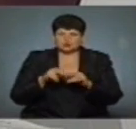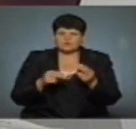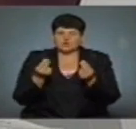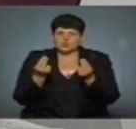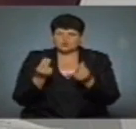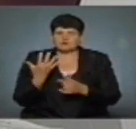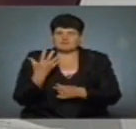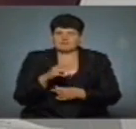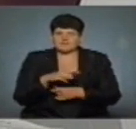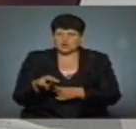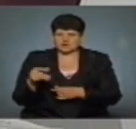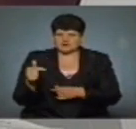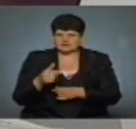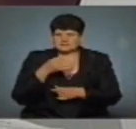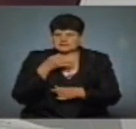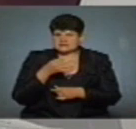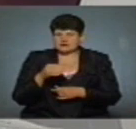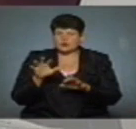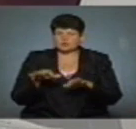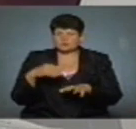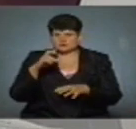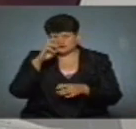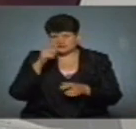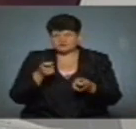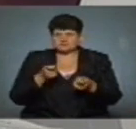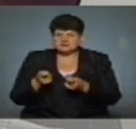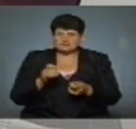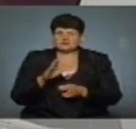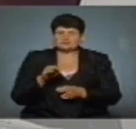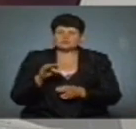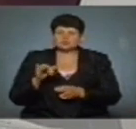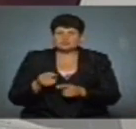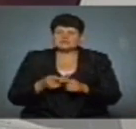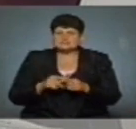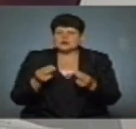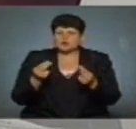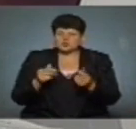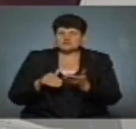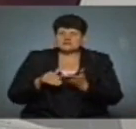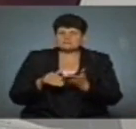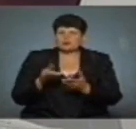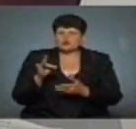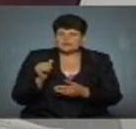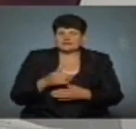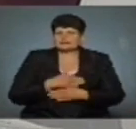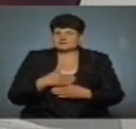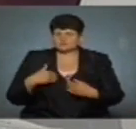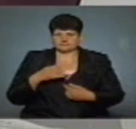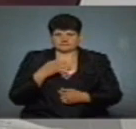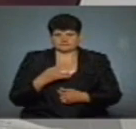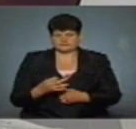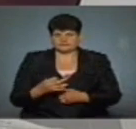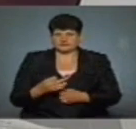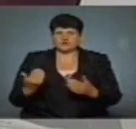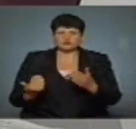мільйонів гривень, розповів голова облдержадміністрації Володимир Труж. За його словами, це гроші спонсора, який не захотів себе називати.